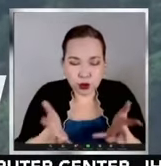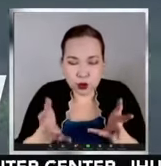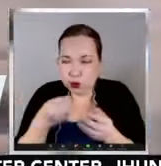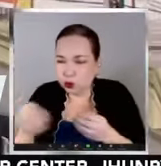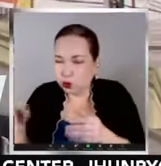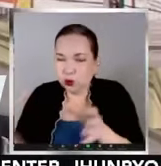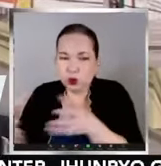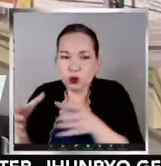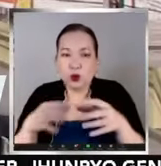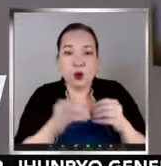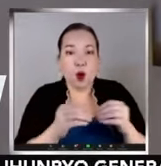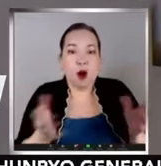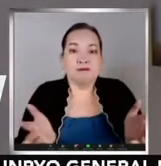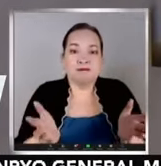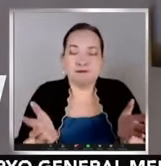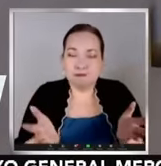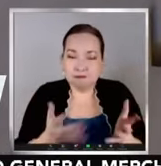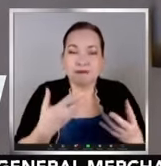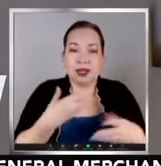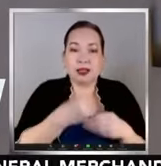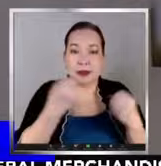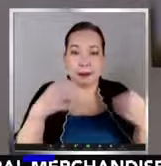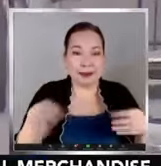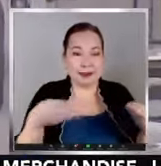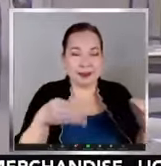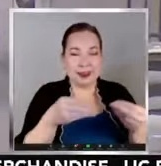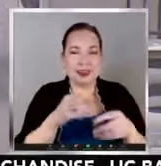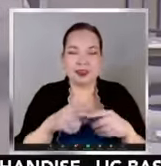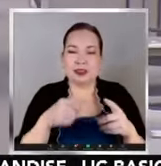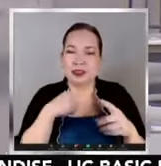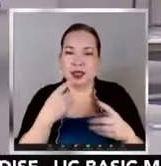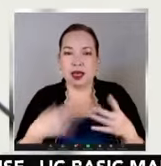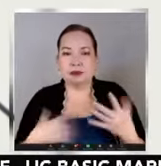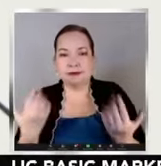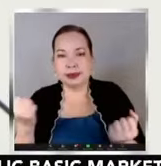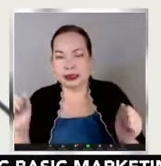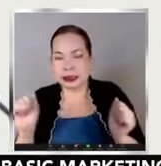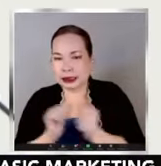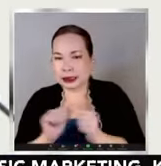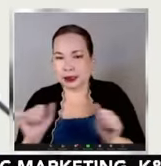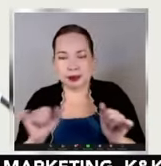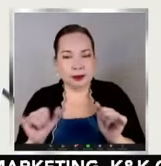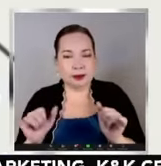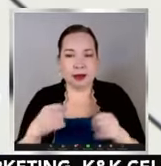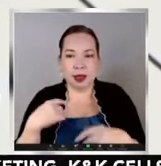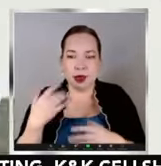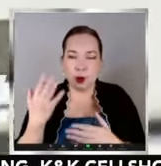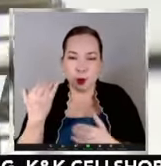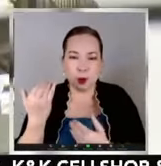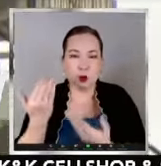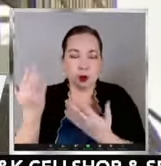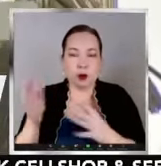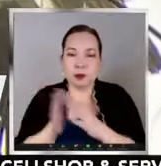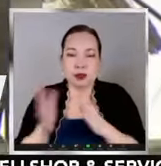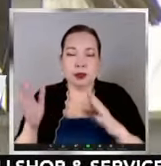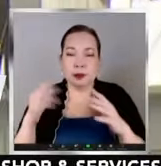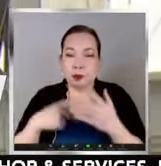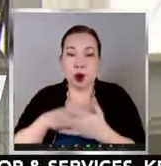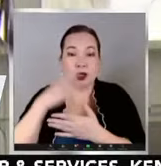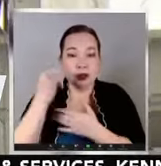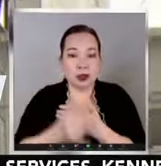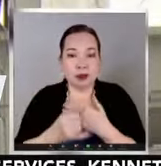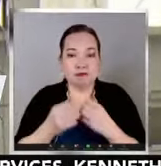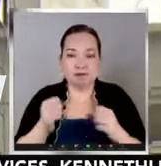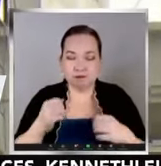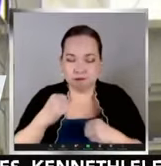produksyon. Hinahabol naman daw na mapasinayaan o di kayo masimulan ngayong taon ang ilang malalaking programang pang-imprastruktura. Ang iba,